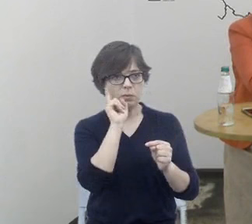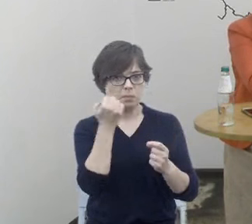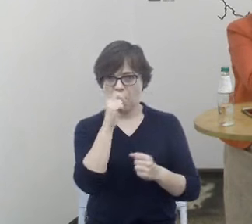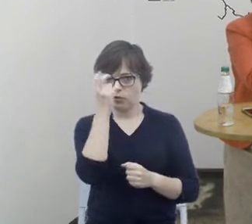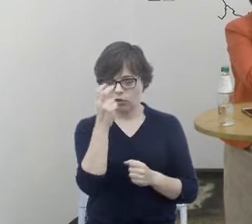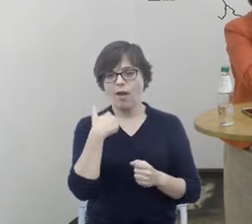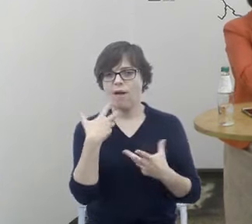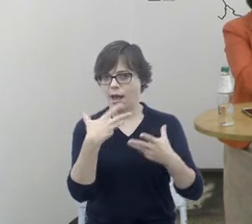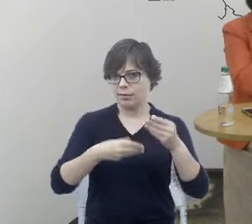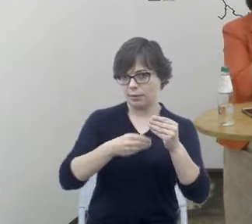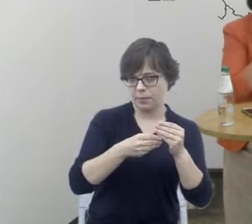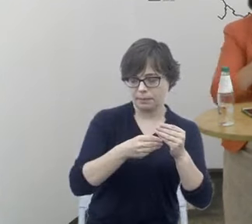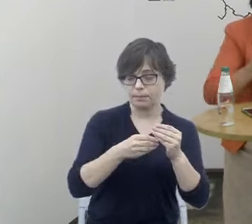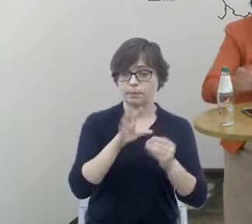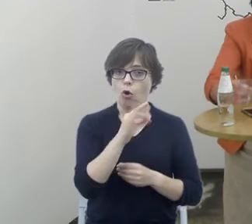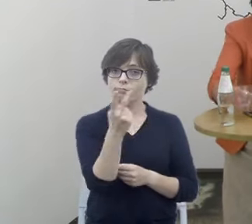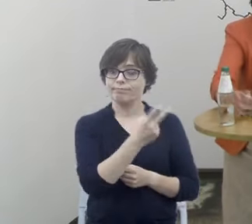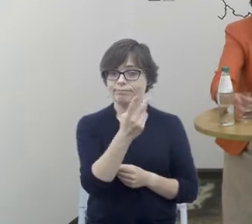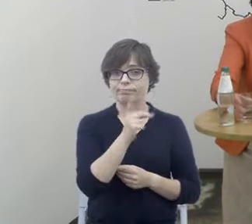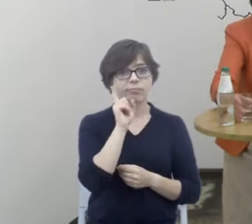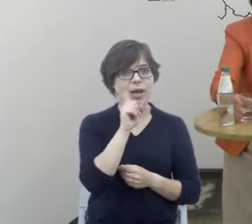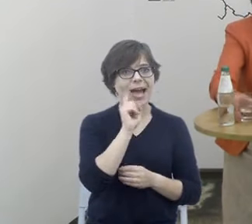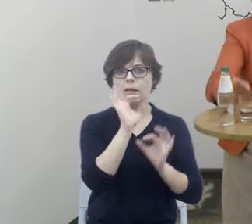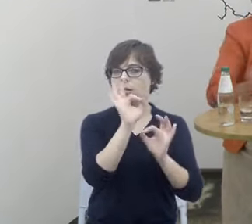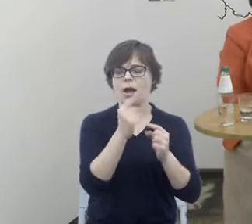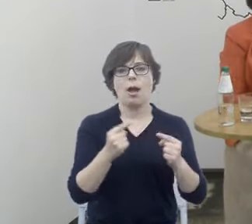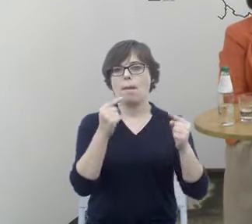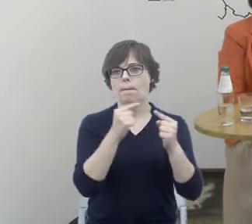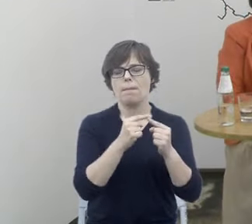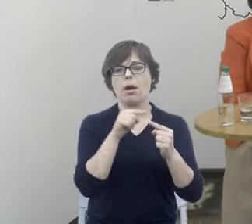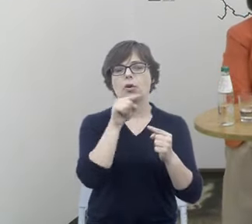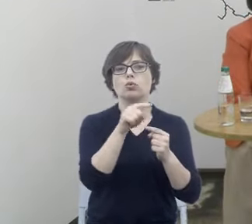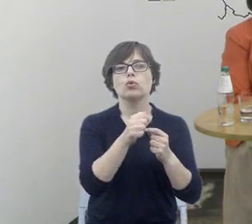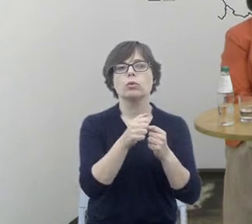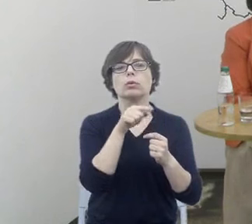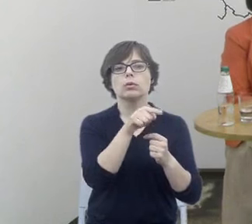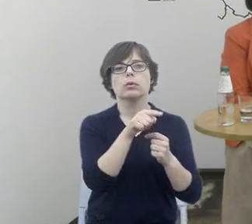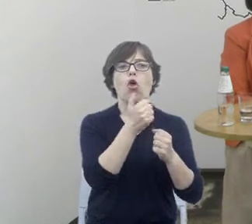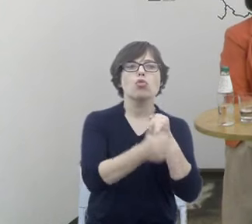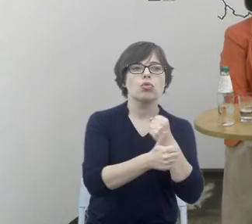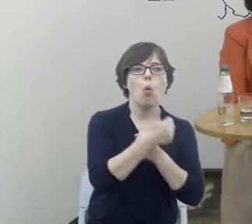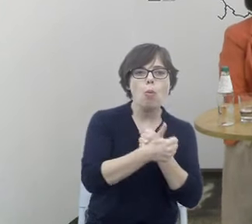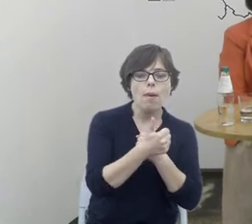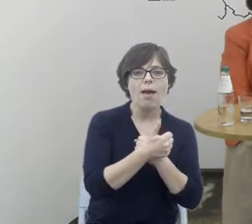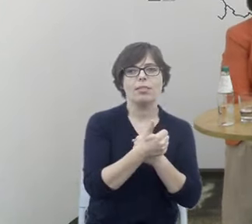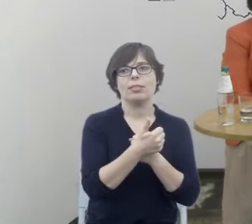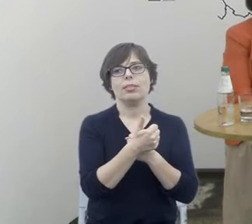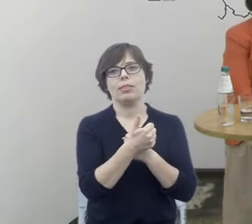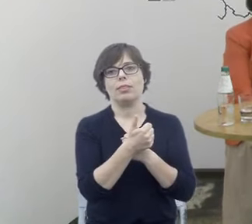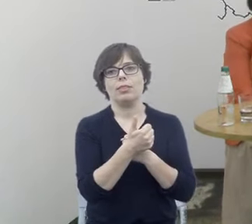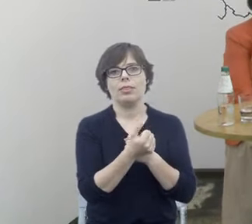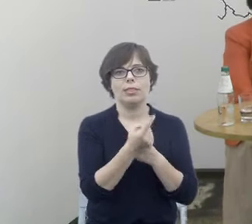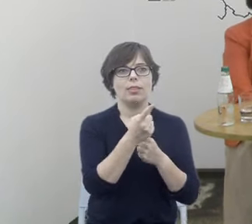pasjonująca, bo panowie absolutnie pasujecie na dokumentach, które się pojawiają, nie pojawiają. Jest